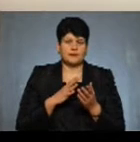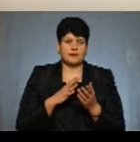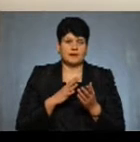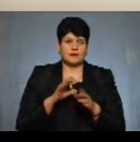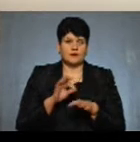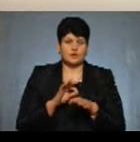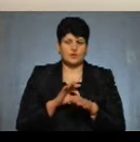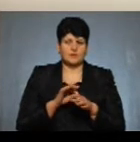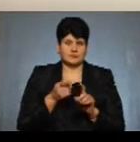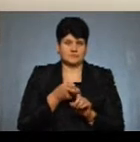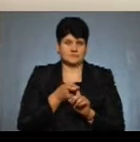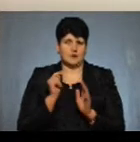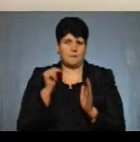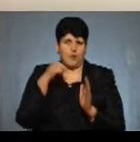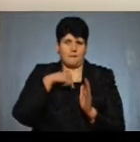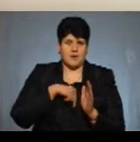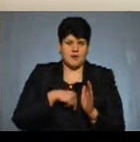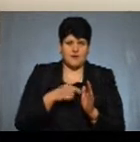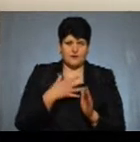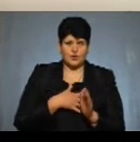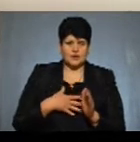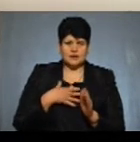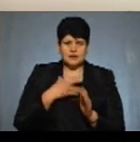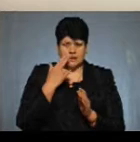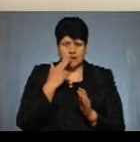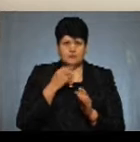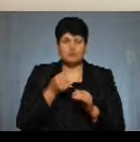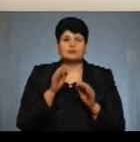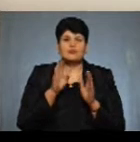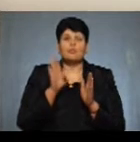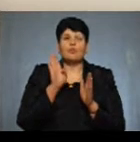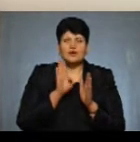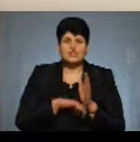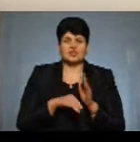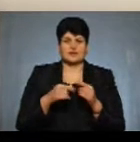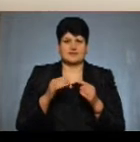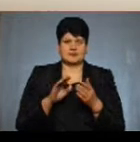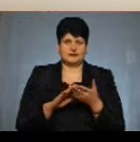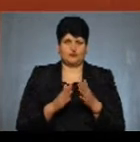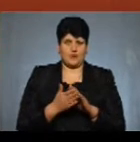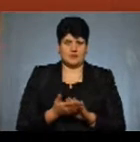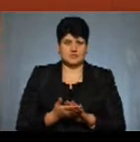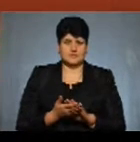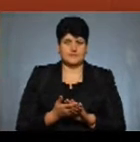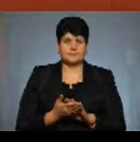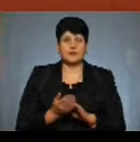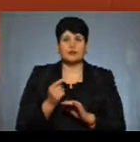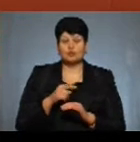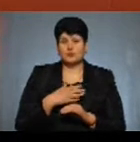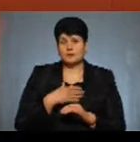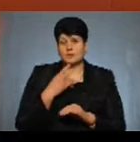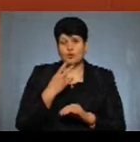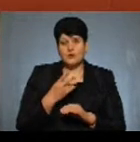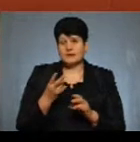збудник грипу в організм, відповідно, він може призвести до погіршення певних ситуацій. Тому, на